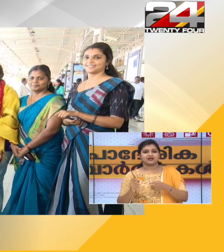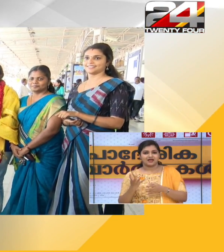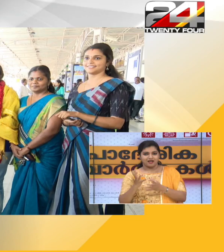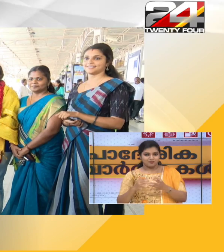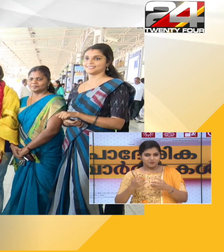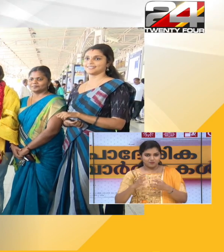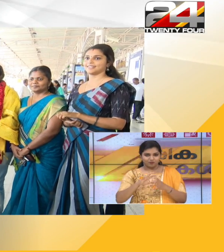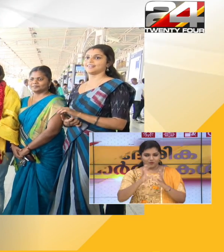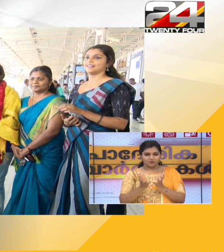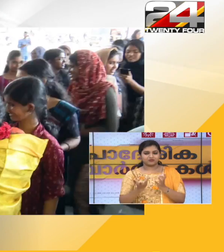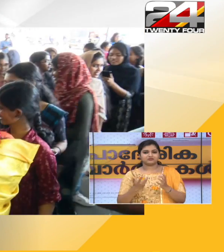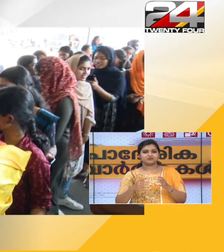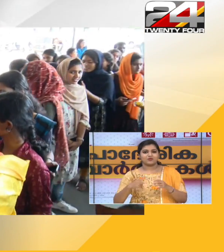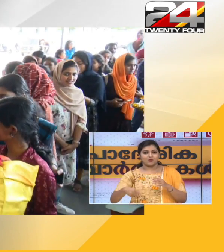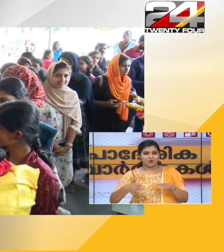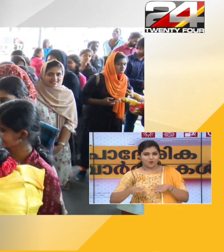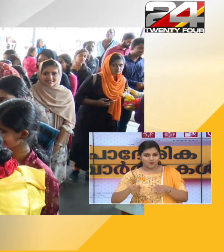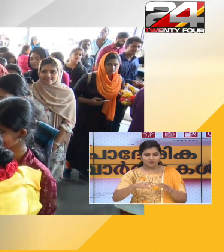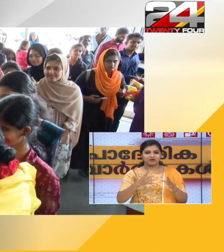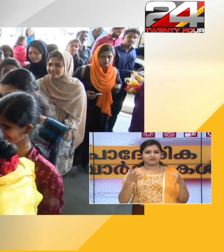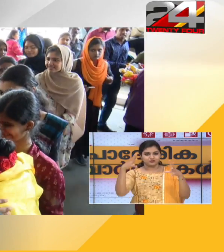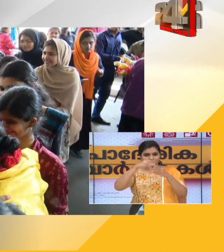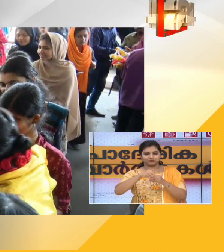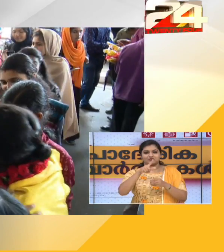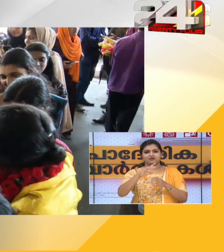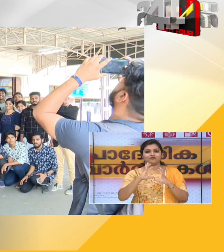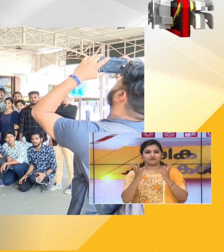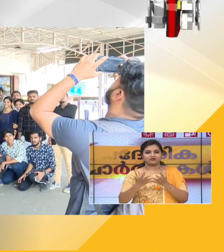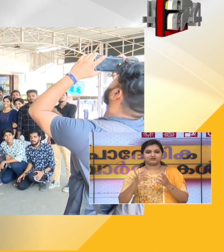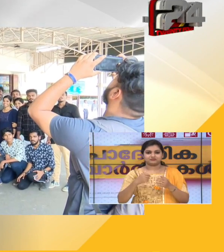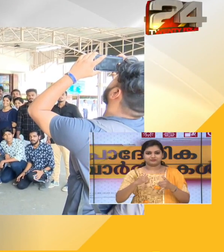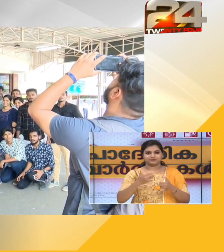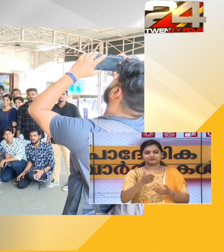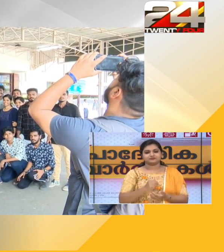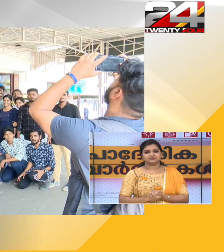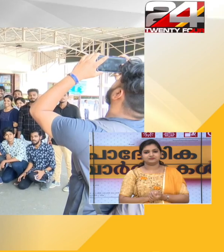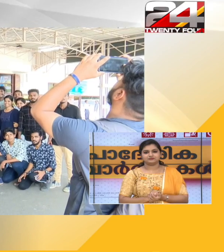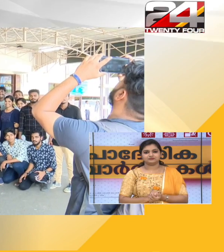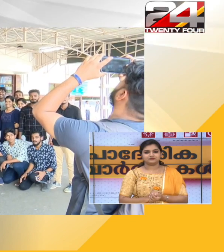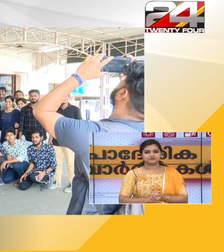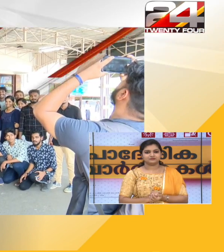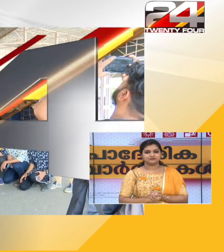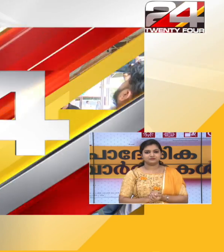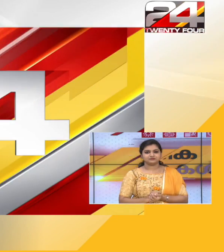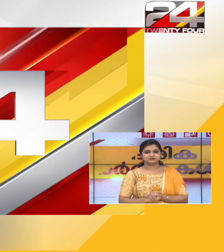രൂപമാണ് റോൾബോൾ. സജീവിനൊപ്പം അലക്സ് റാം മുഹമ്മദ്, 24, തിരുവനന്തപുരം.